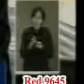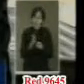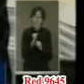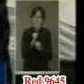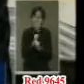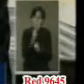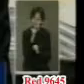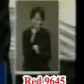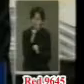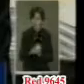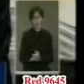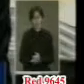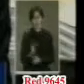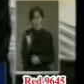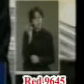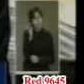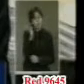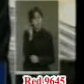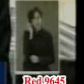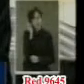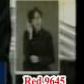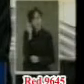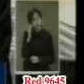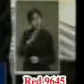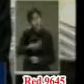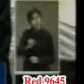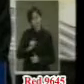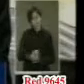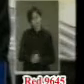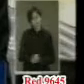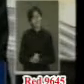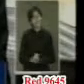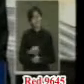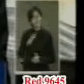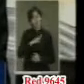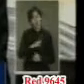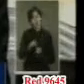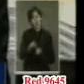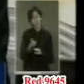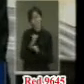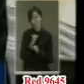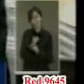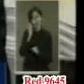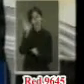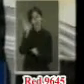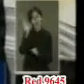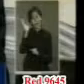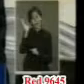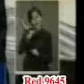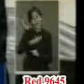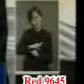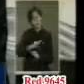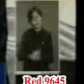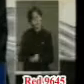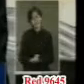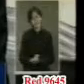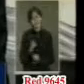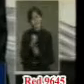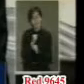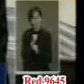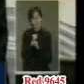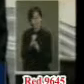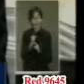ธีแต่ฟังไปฟังมาแล้วเนี่ยผมเข้าใจว่าไอ้วิธีที่อยากจะเป็นอย่างที่ท่านนายกนะครับทำมา